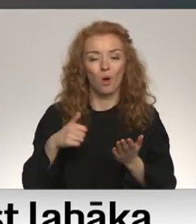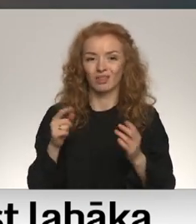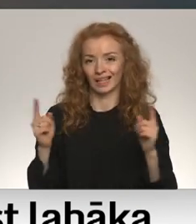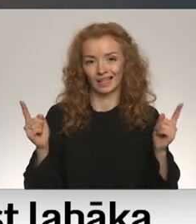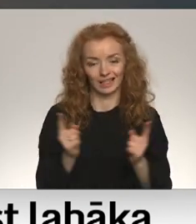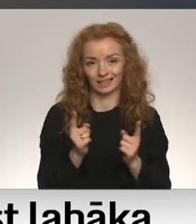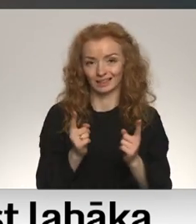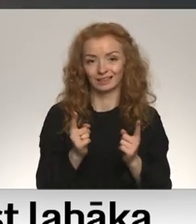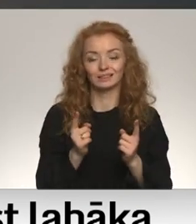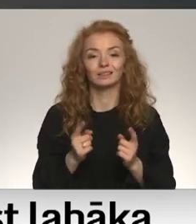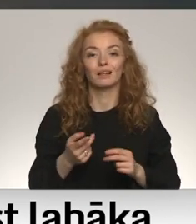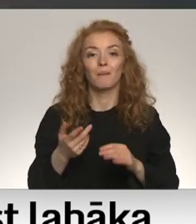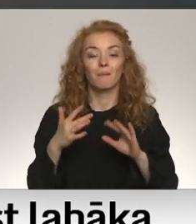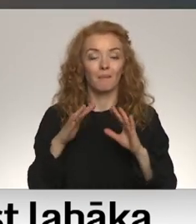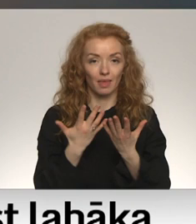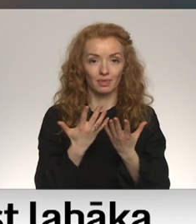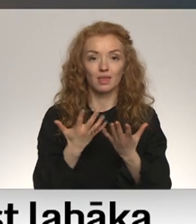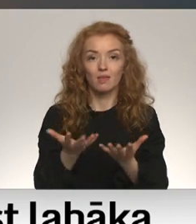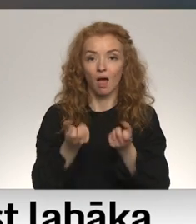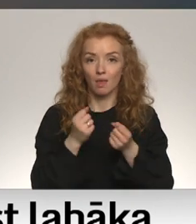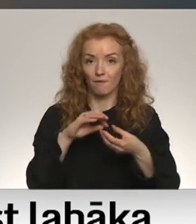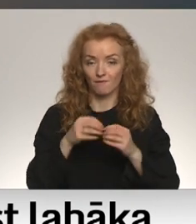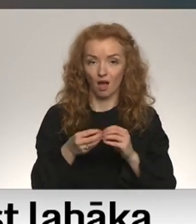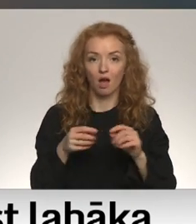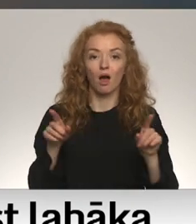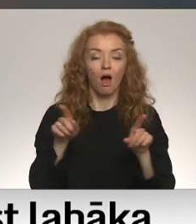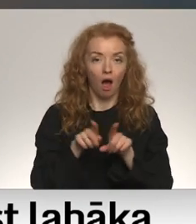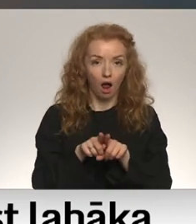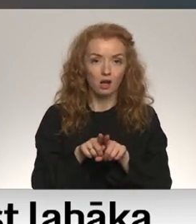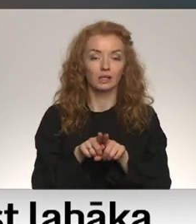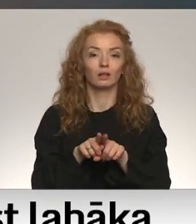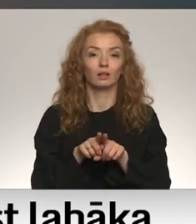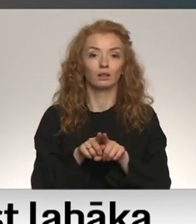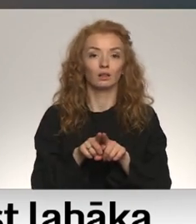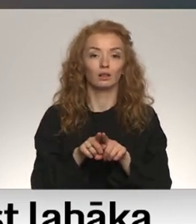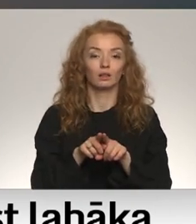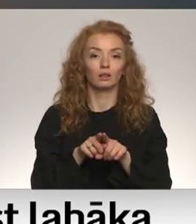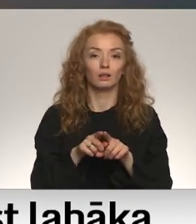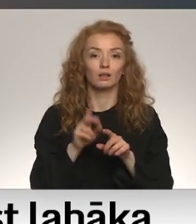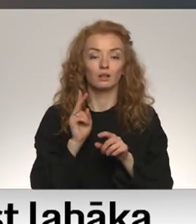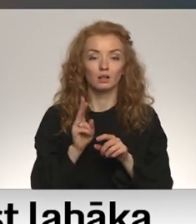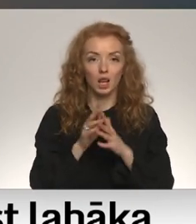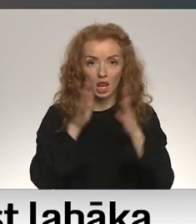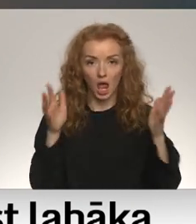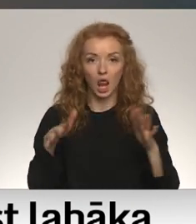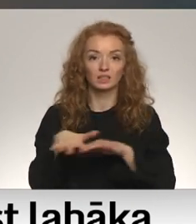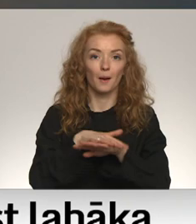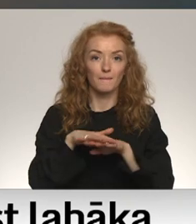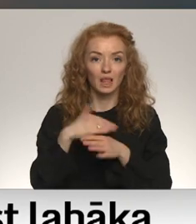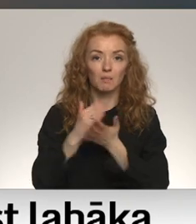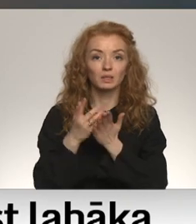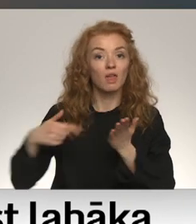nav pagājis, bet jāņem vairāk arī, kā jau es minēju, ir diezgan liela sabiedrības daļa, kas ir